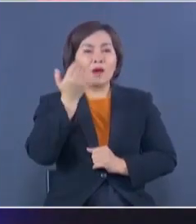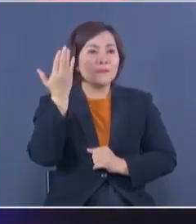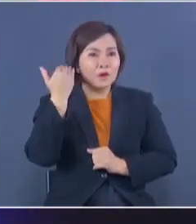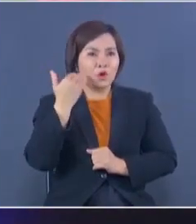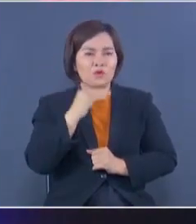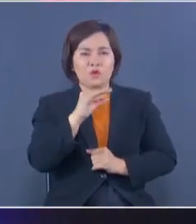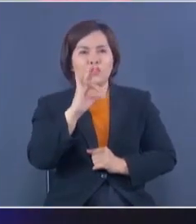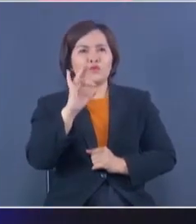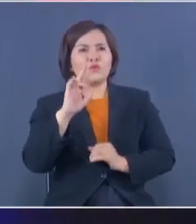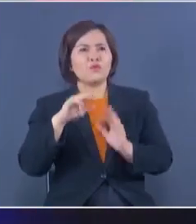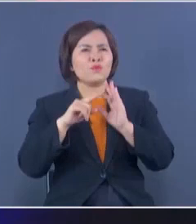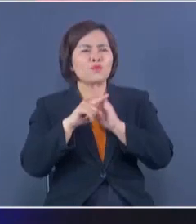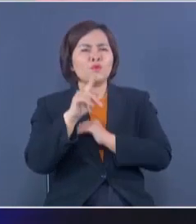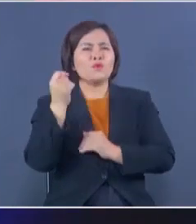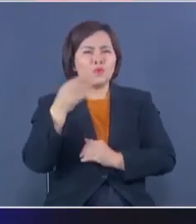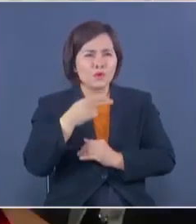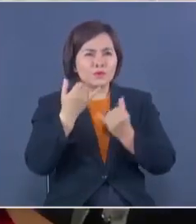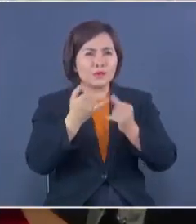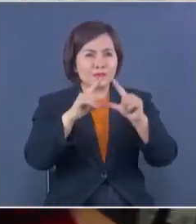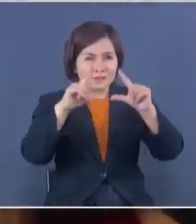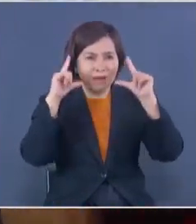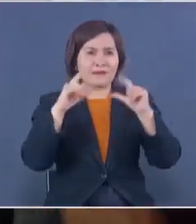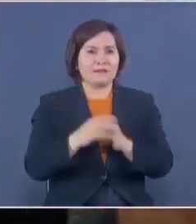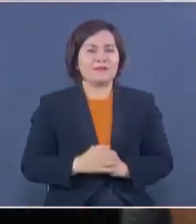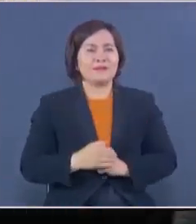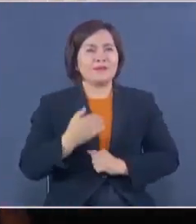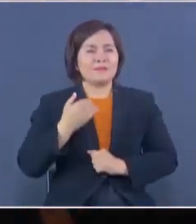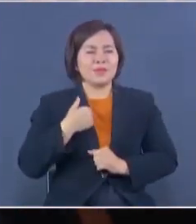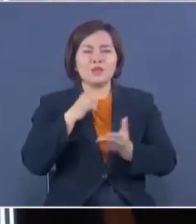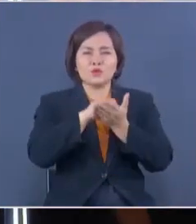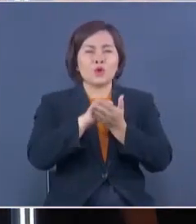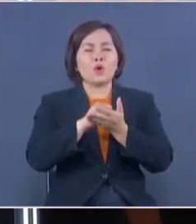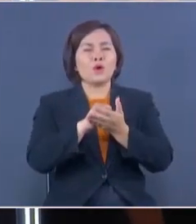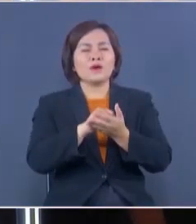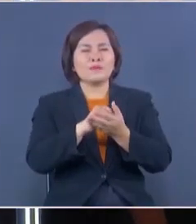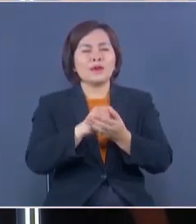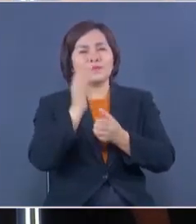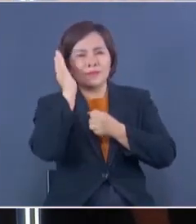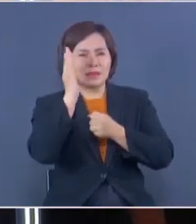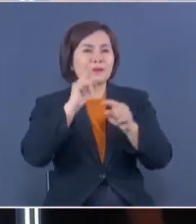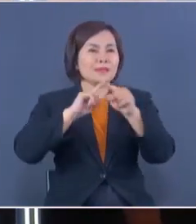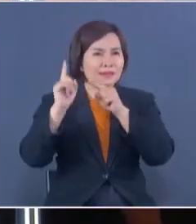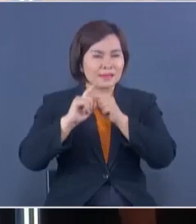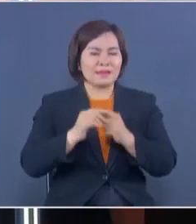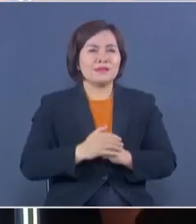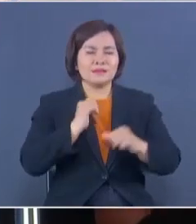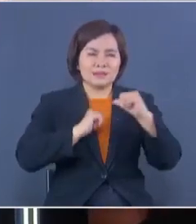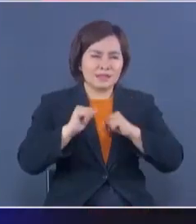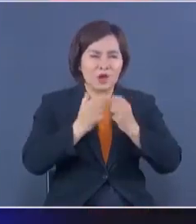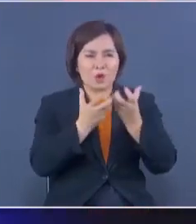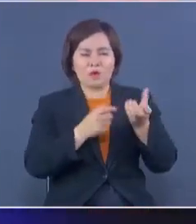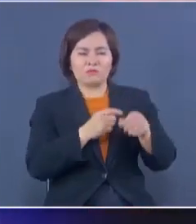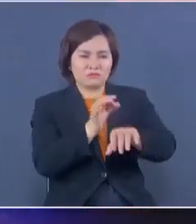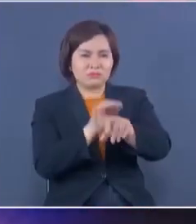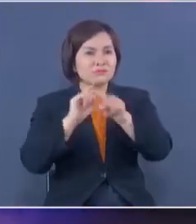ฐวัฒน์นะคะตอนนี้ก็พากันแบบเปรี้ยงปร้างจนสุดไม่อยู่เลยค่ะมีทั้งงานรุมแน่นนะคะทั้งพรีเซนเตอร์อีเวนต์รีวิวสินค้างานแสดงเนี่ยก็เข้ามา